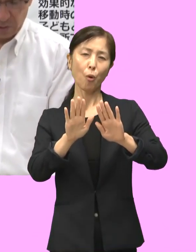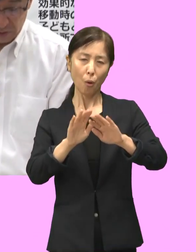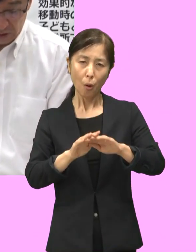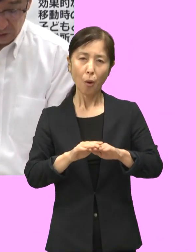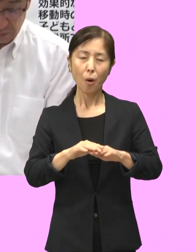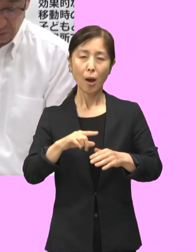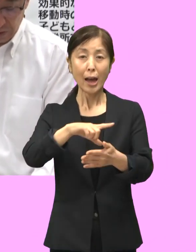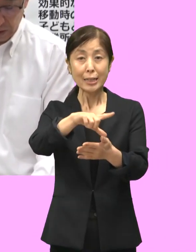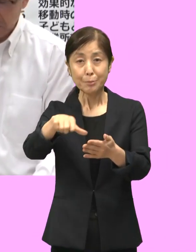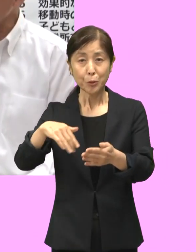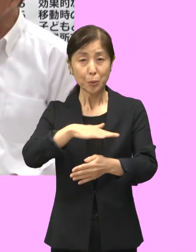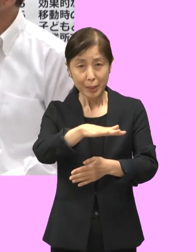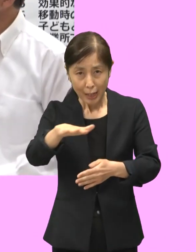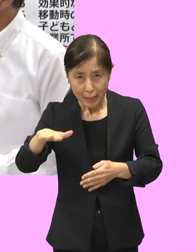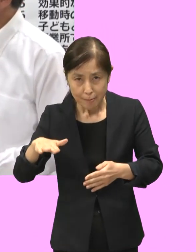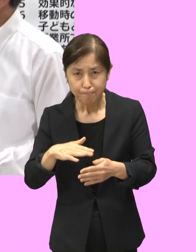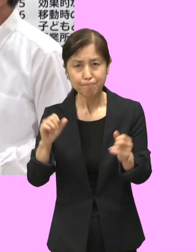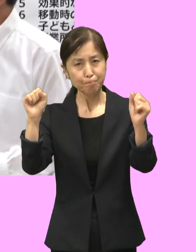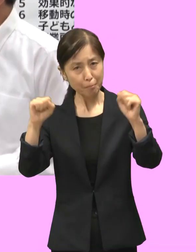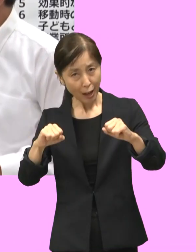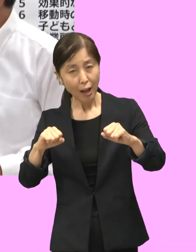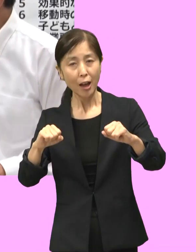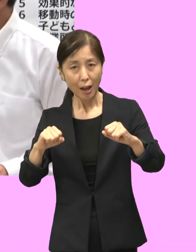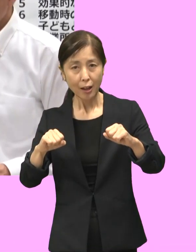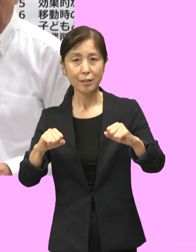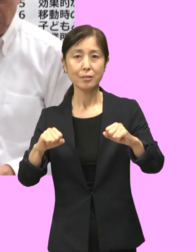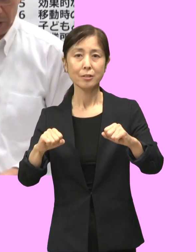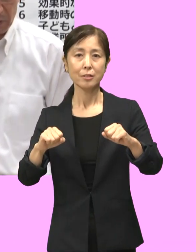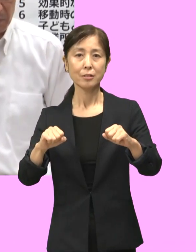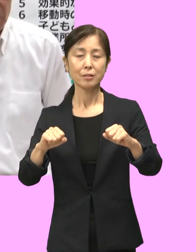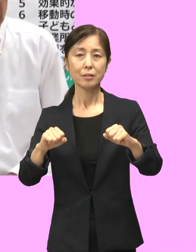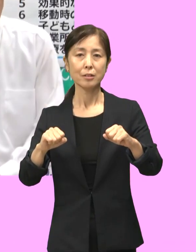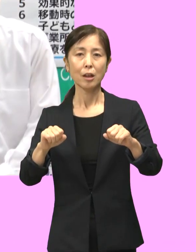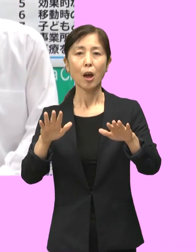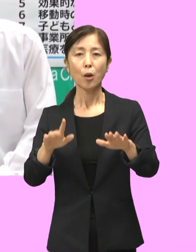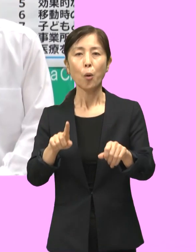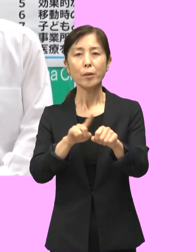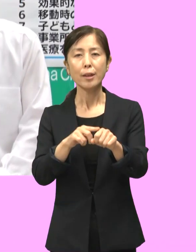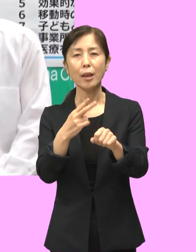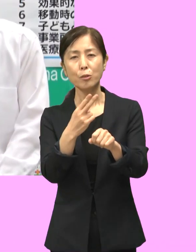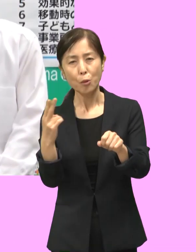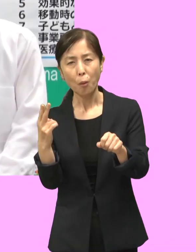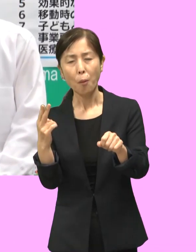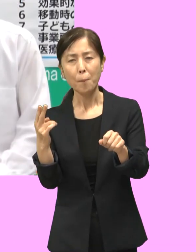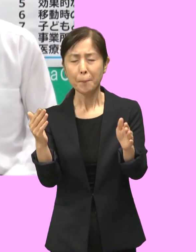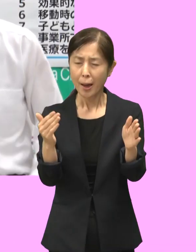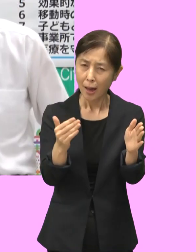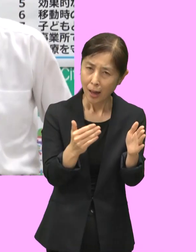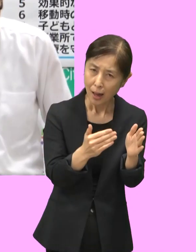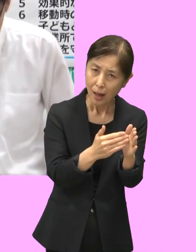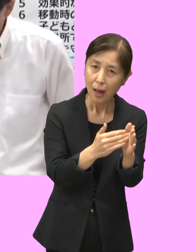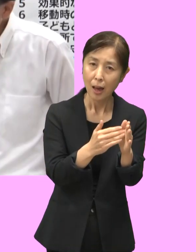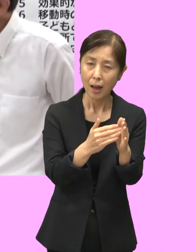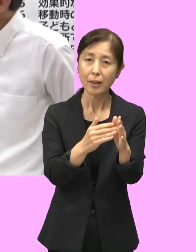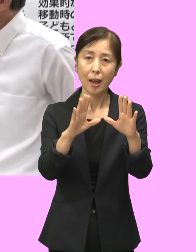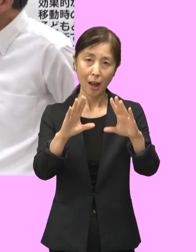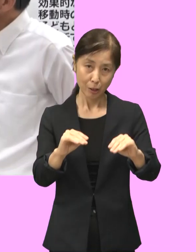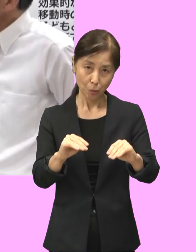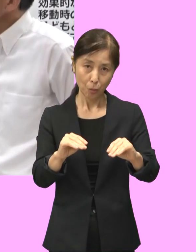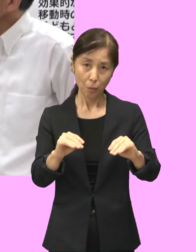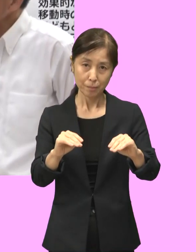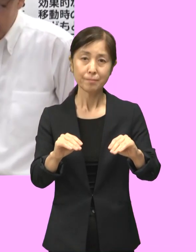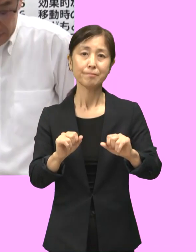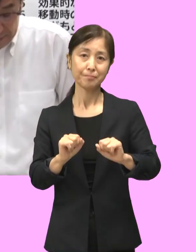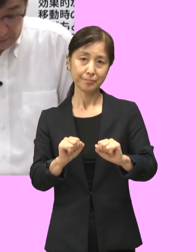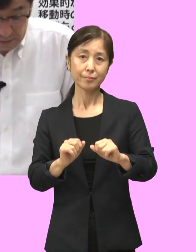元の皆さんとも合意が取れて、今回今年度をもって廃校として統合するものであります。